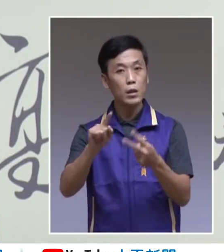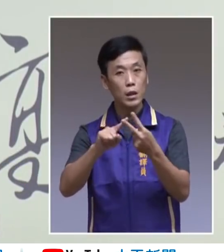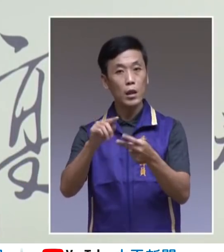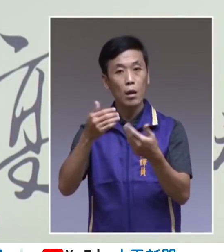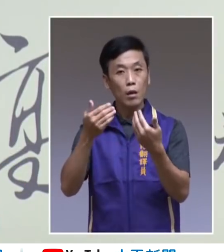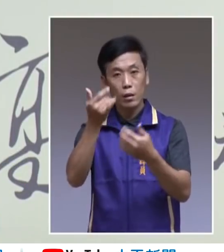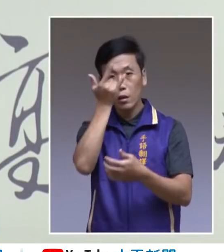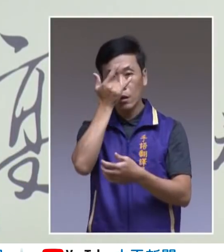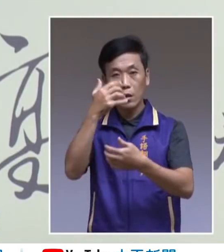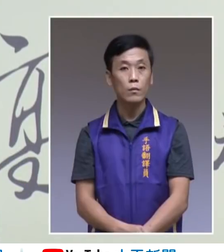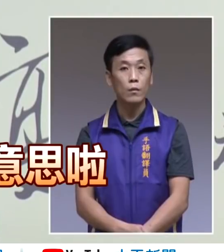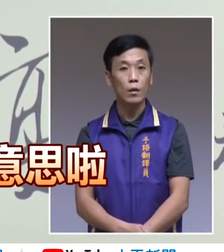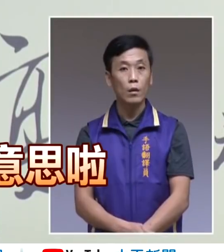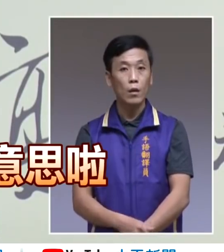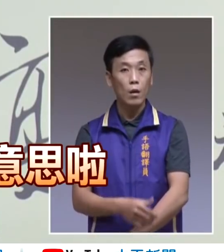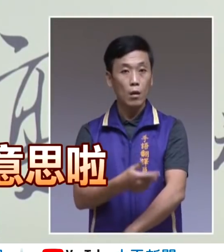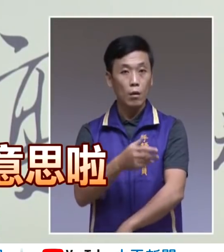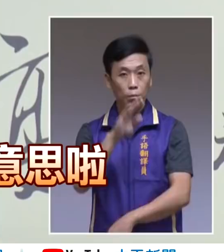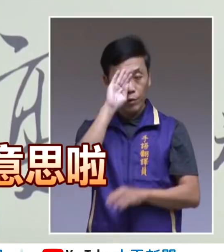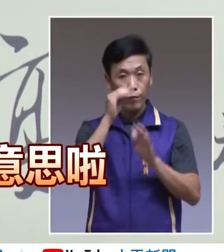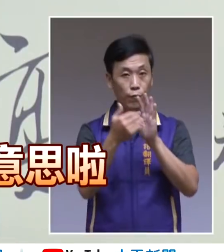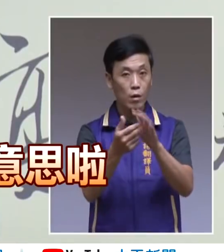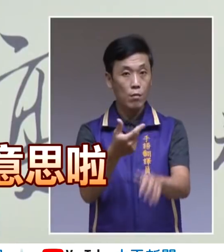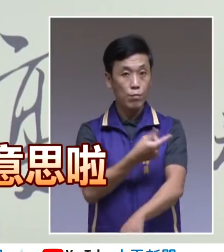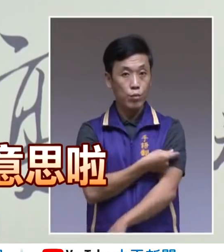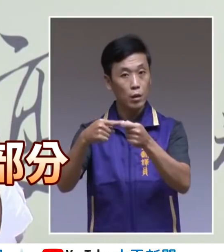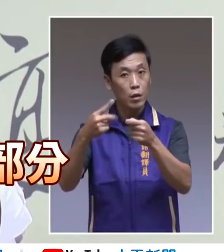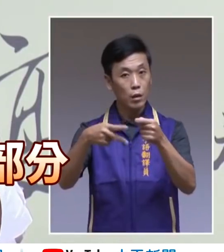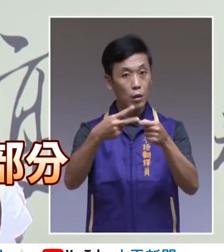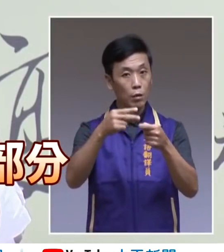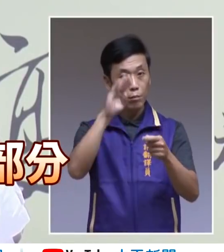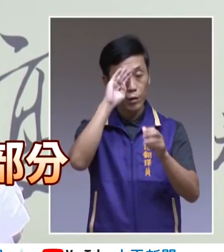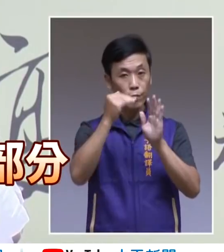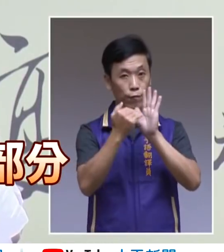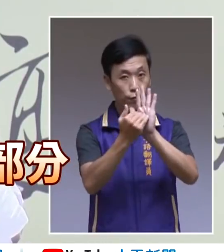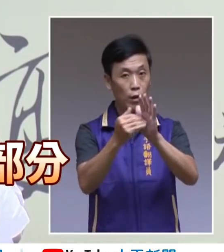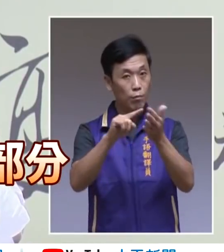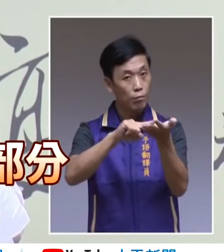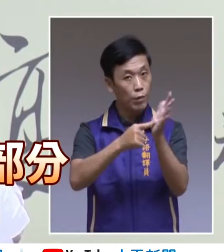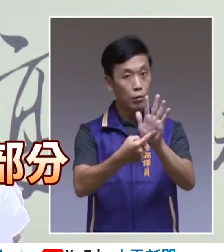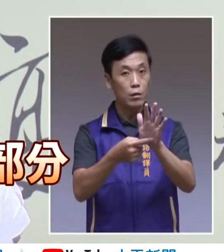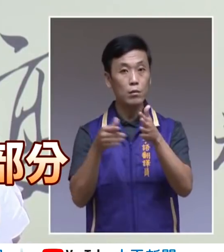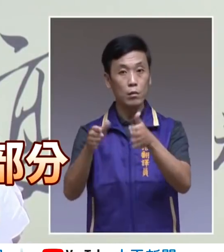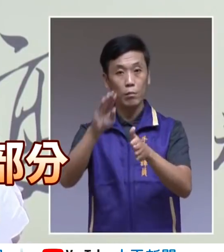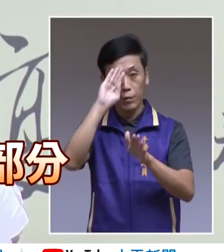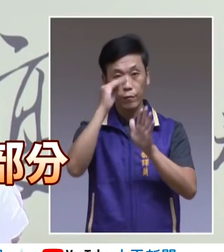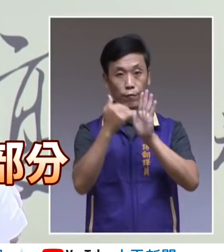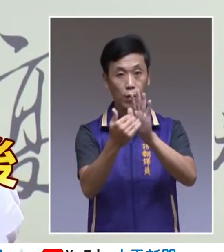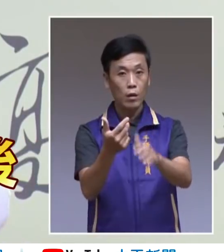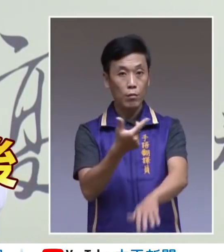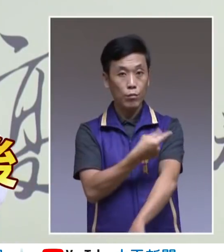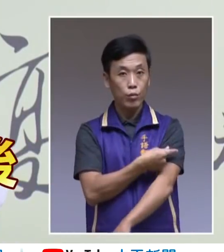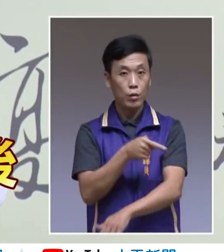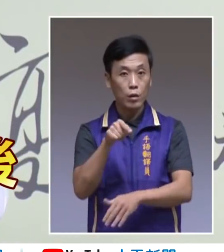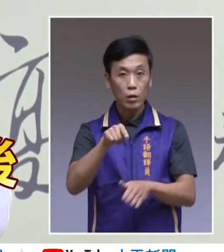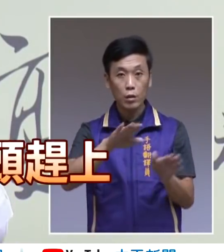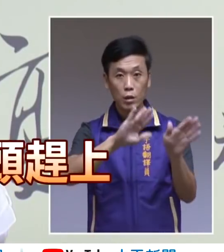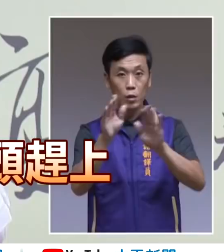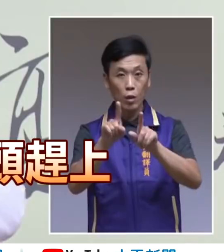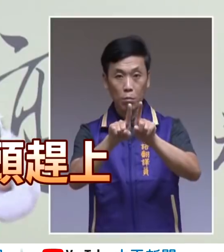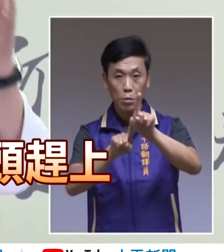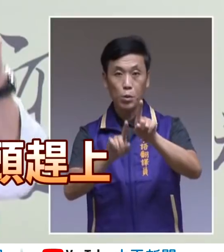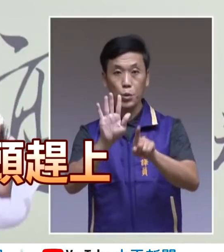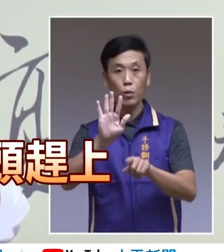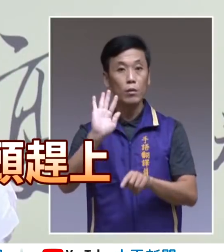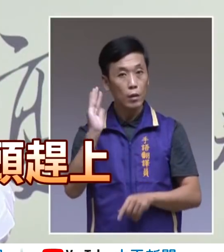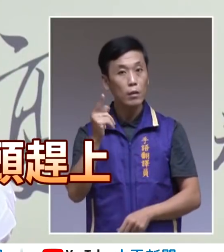好，弄差不多啦啊、哦。有打疫苗就有保护的意思啦啊、哦。我们虽然在疫苗的部分有稍微有点落后，但